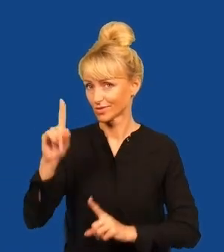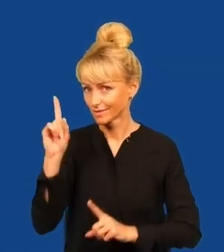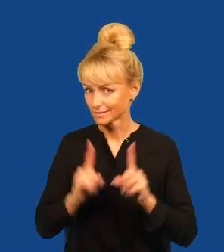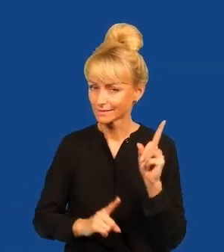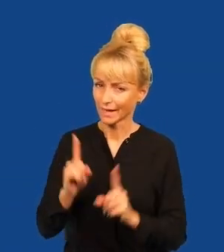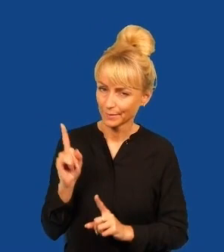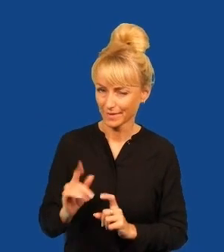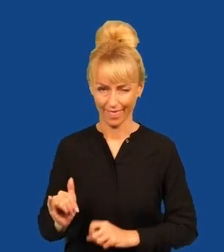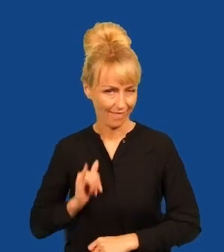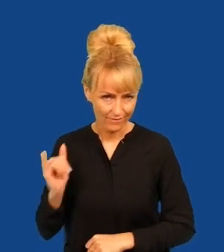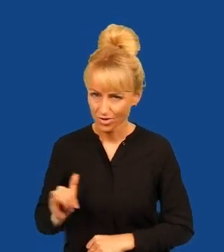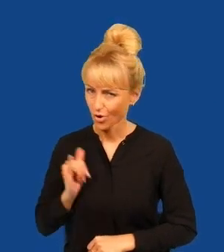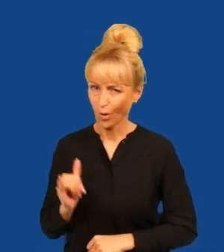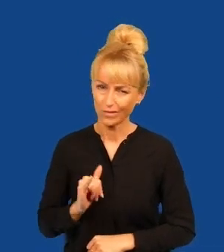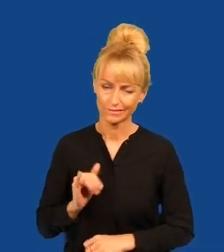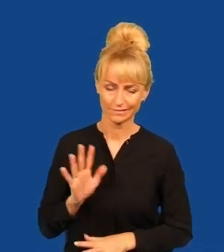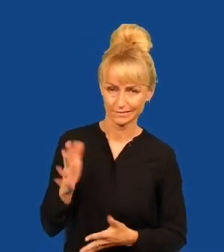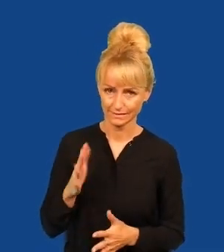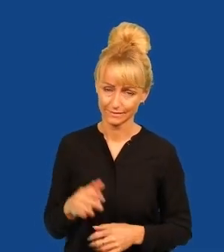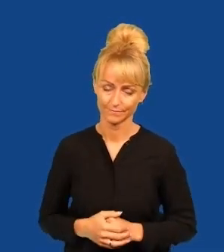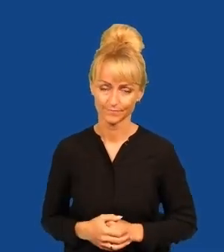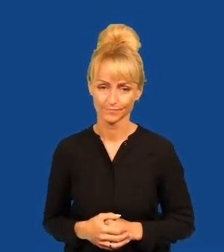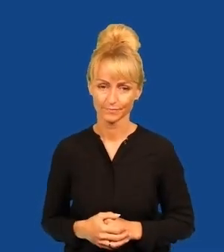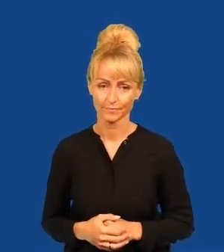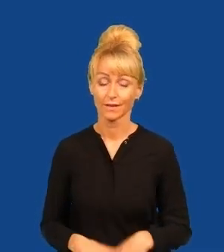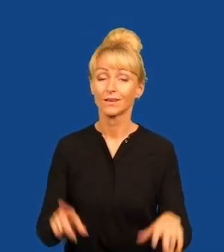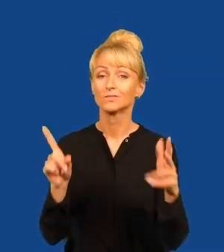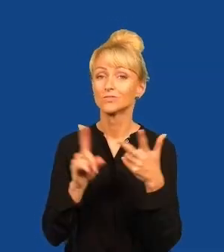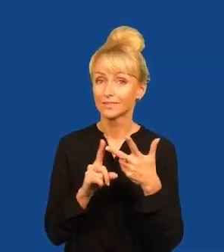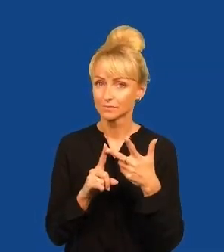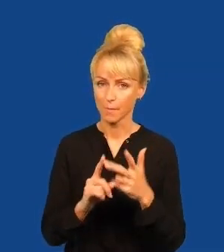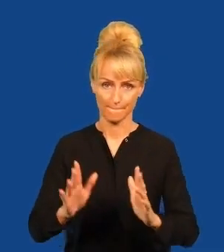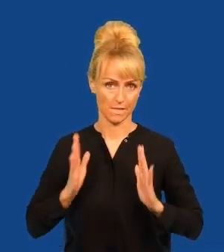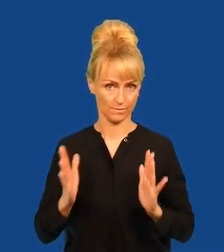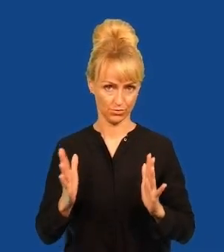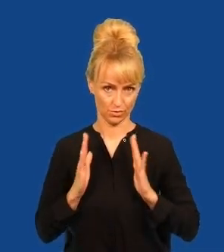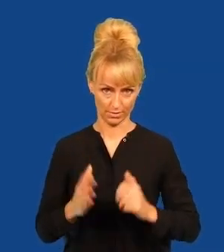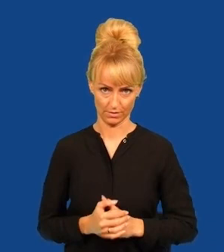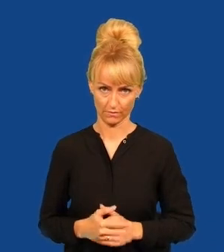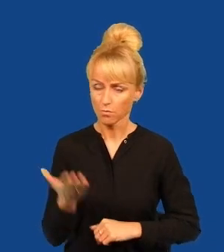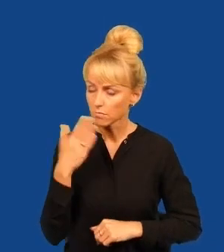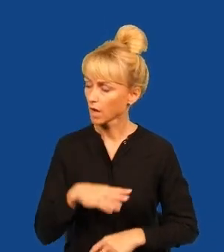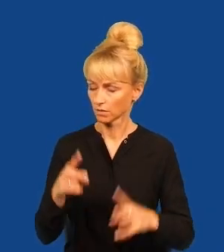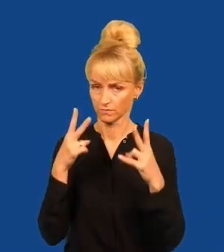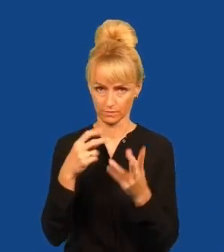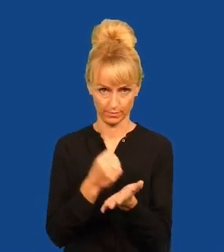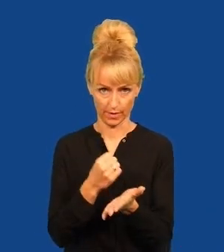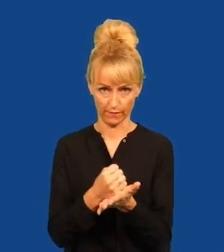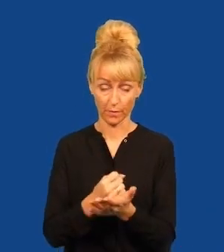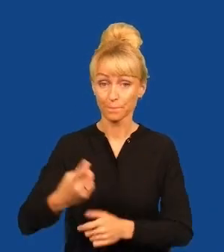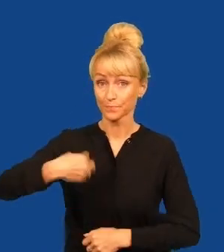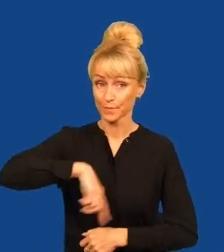mało komfortowe jako projektantów. Trzecia, ostatnia część, bezpieczeństwo. Szalenie ważna rzecz. Dlatego, że jako